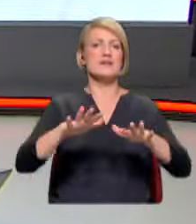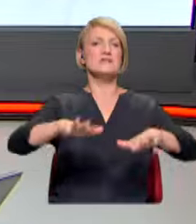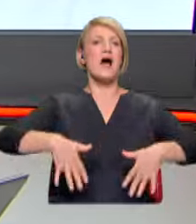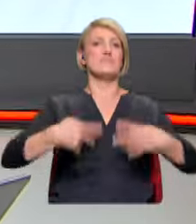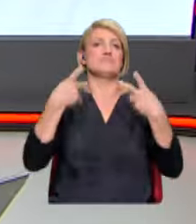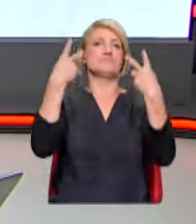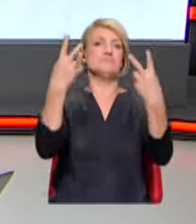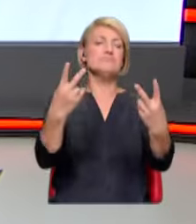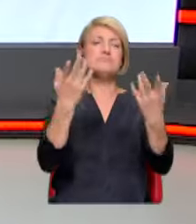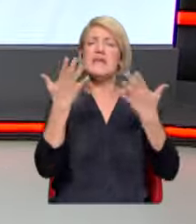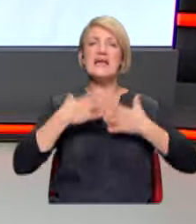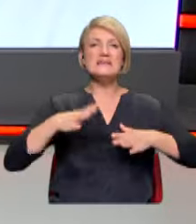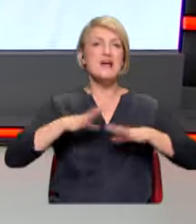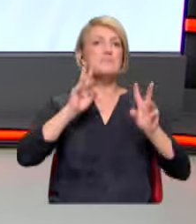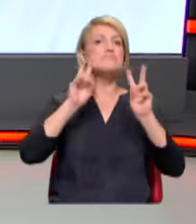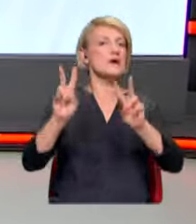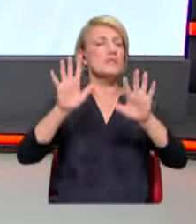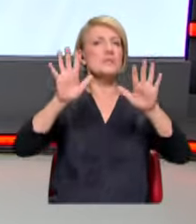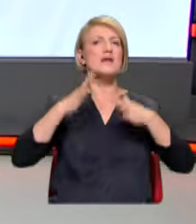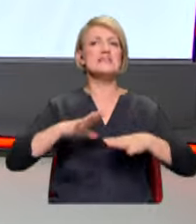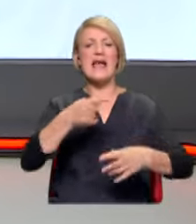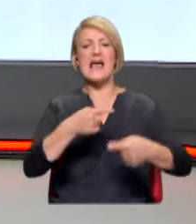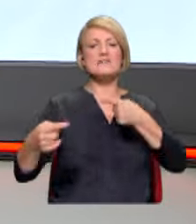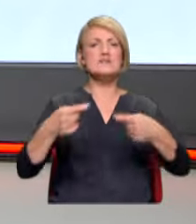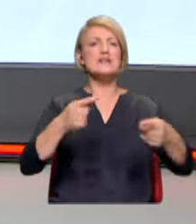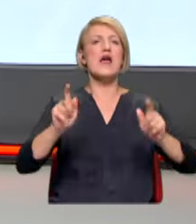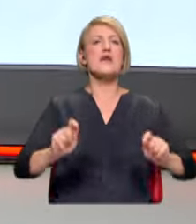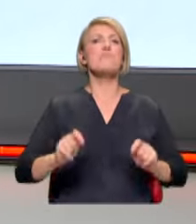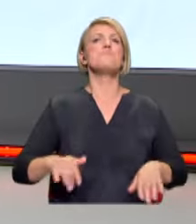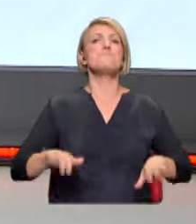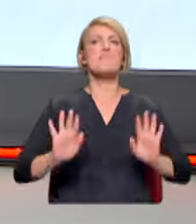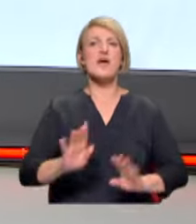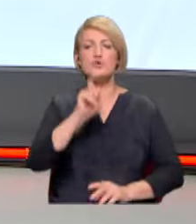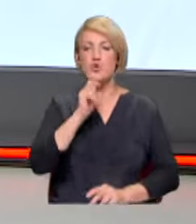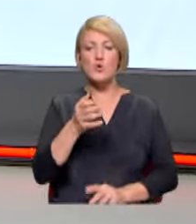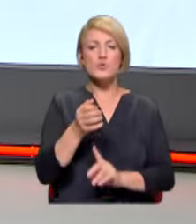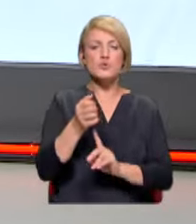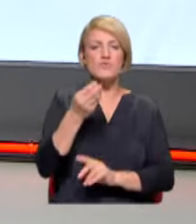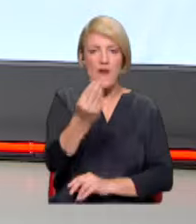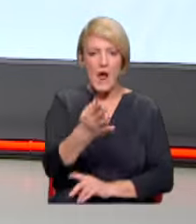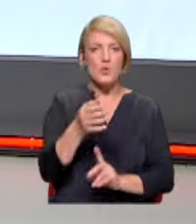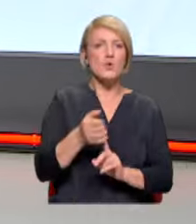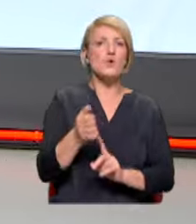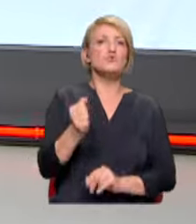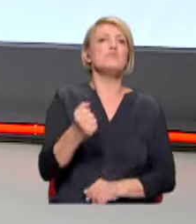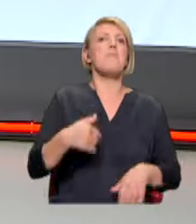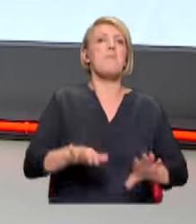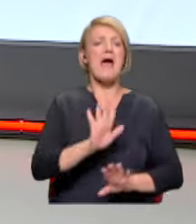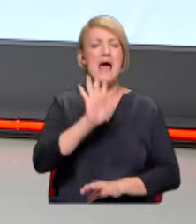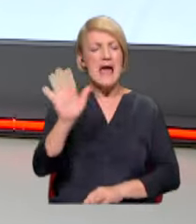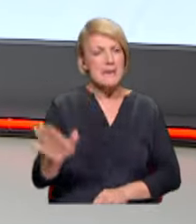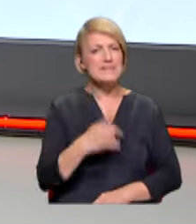Çünkü ne isterseniz bakın isteyin eksikler yapılmayanlar söz verilip tutulmayanlar hepsini